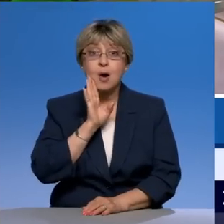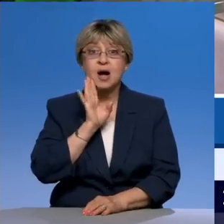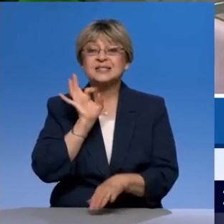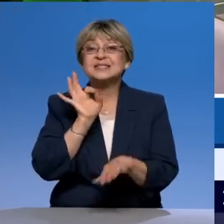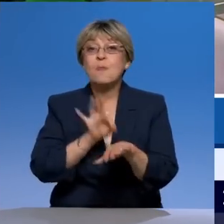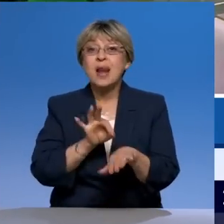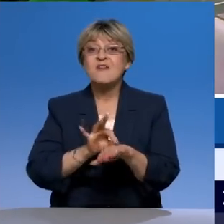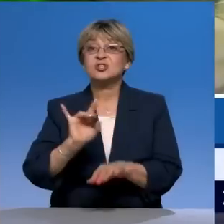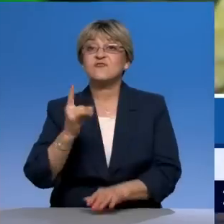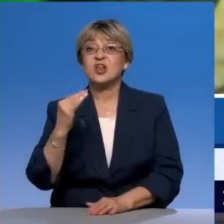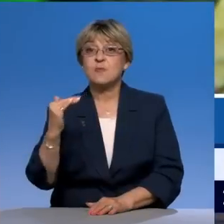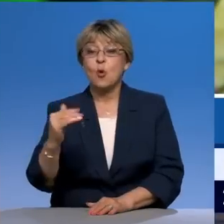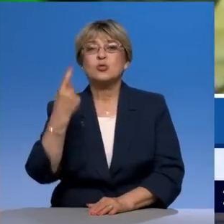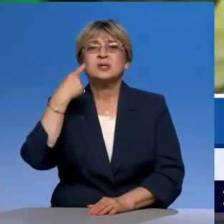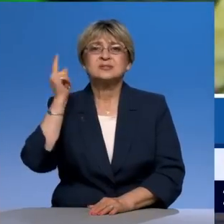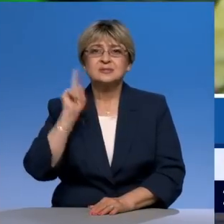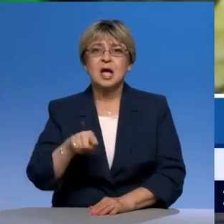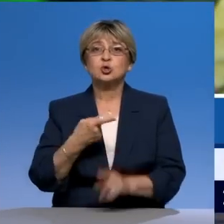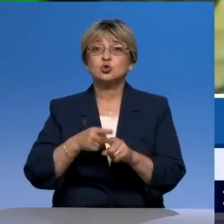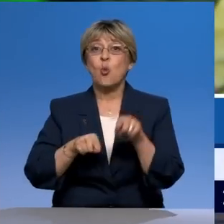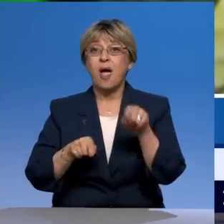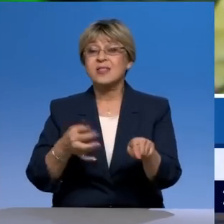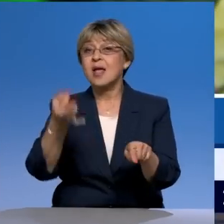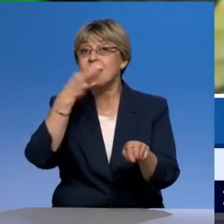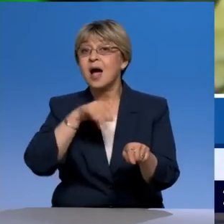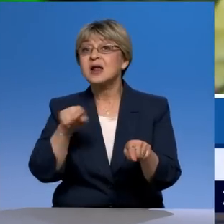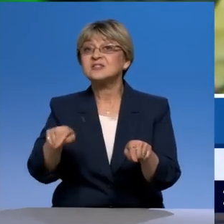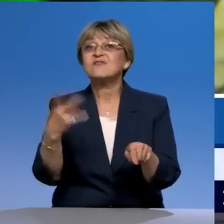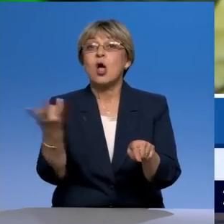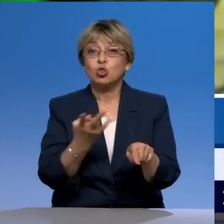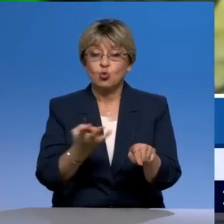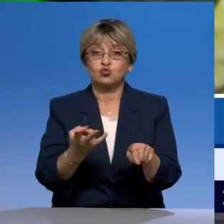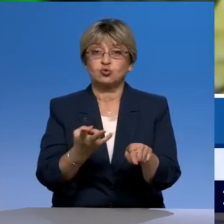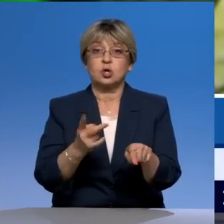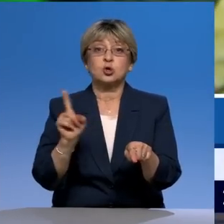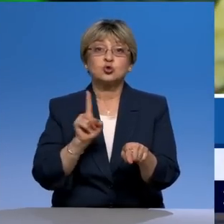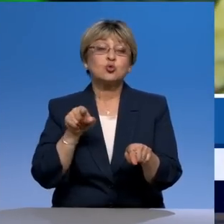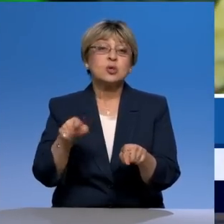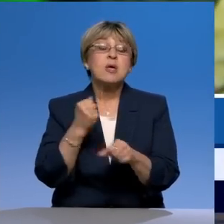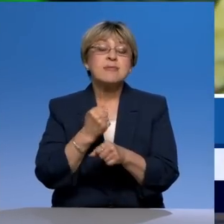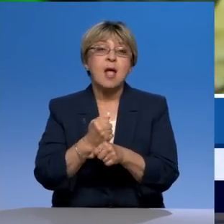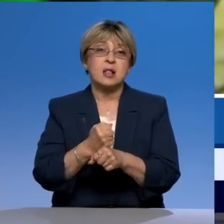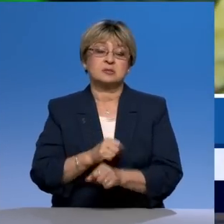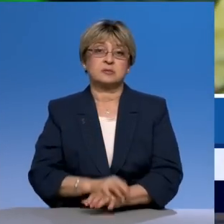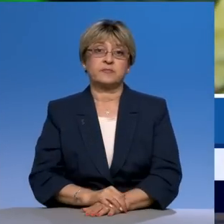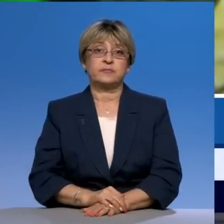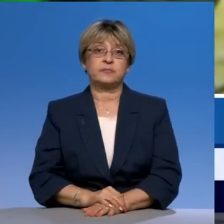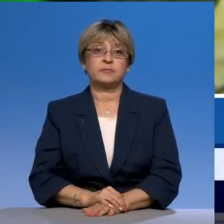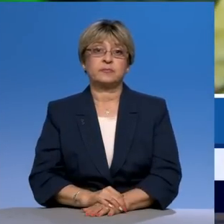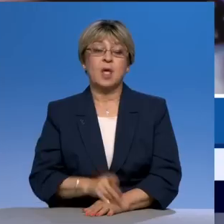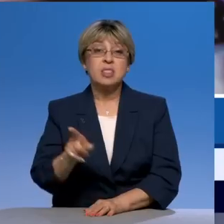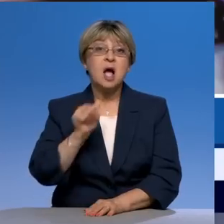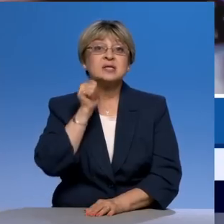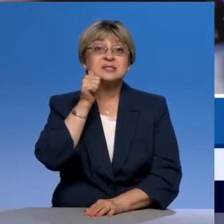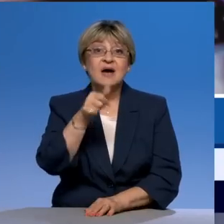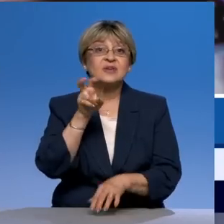заболевшего ребенка четко знает, что вот это лекарство ему нужно, и что ей делать? Она завтра к